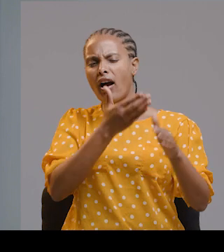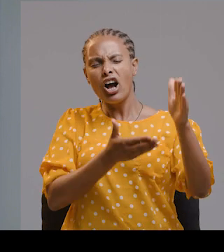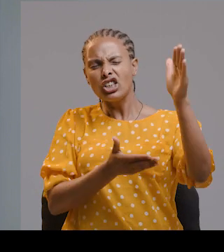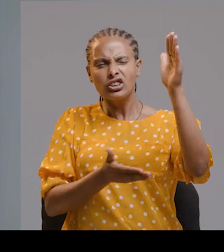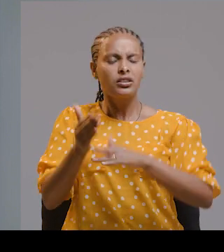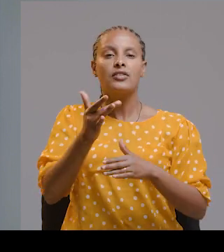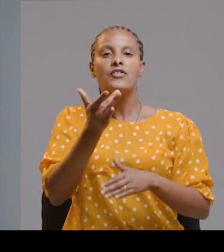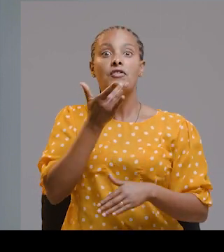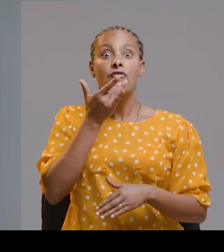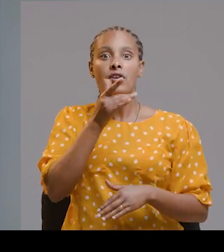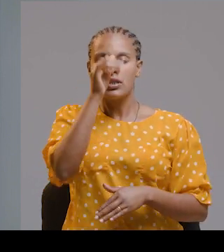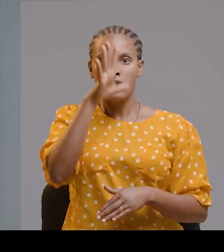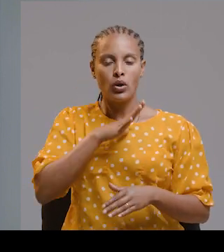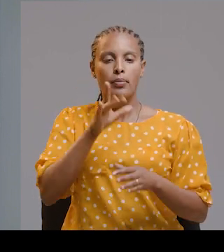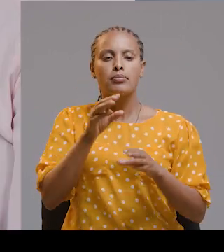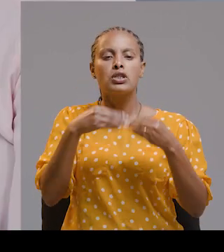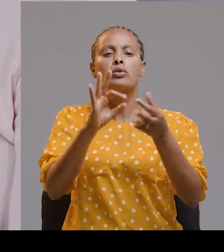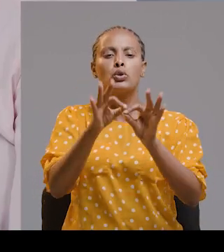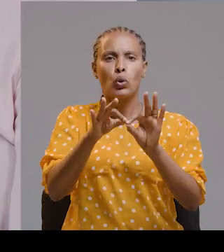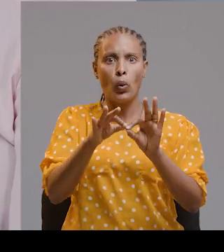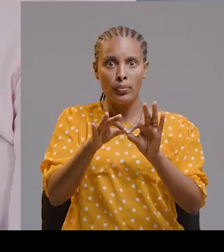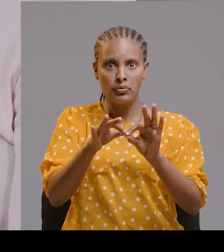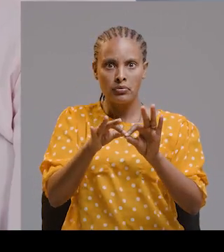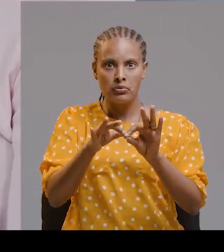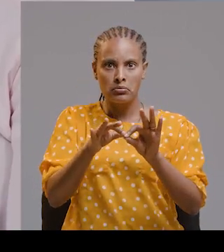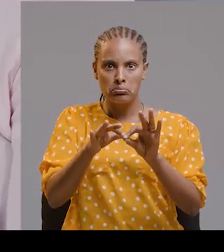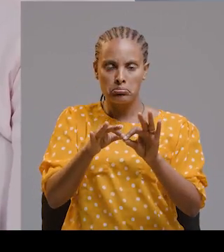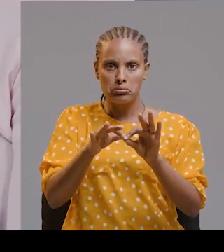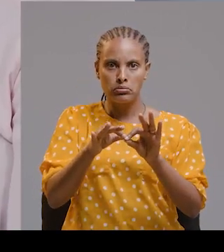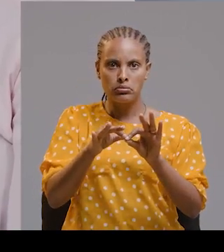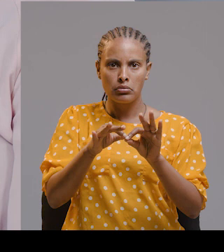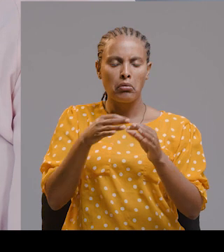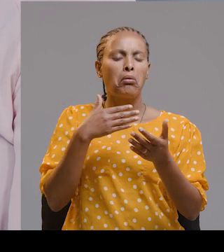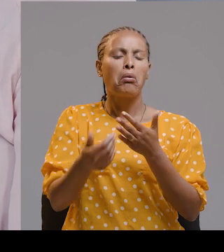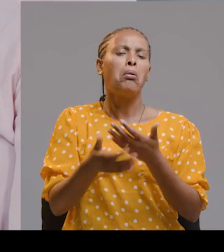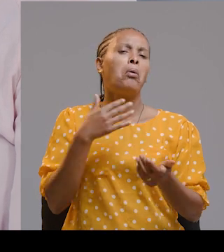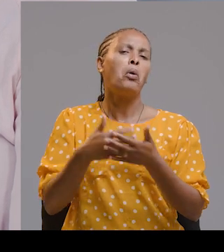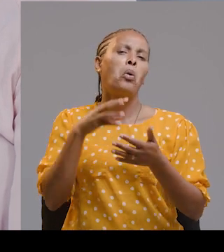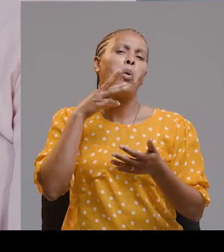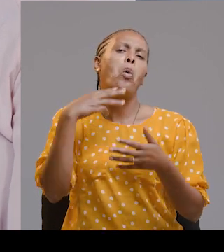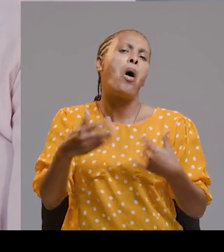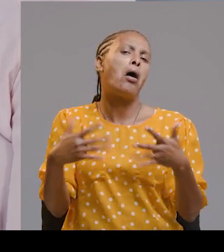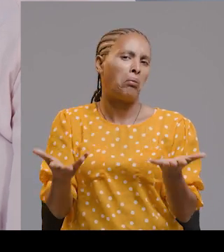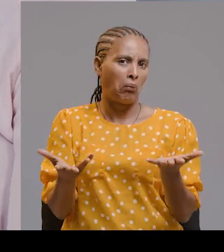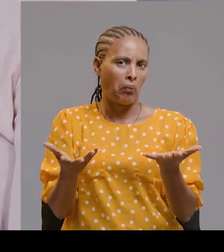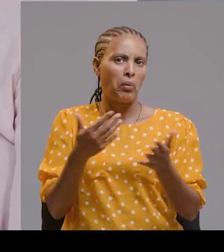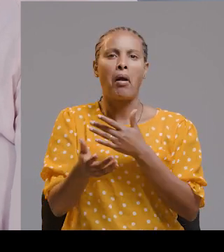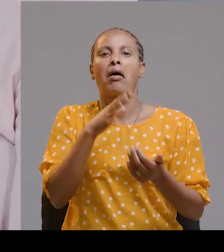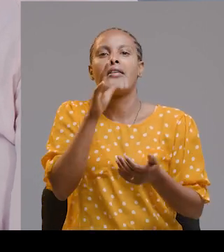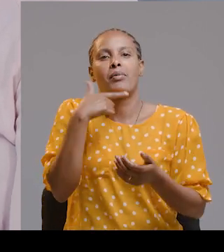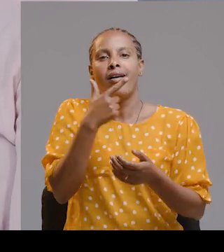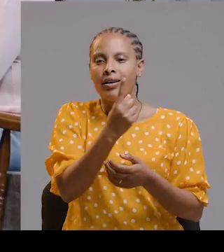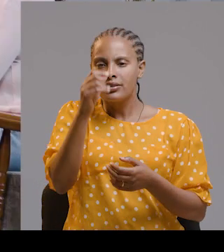سبباچو سوچ می‌شه تو ترگوامی کلل لیادرگویش لالو ریت آن